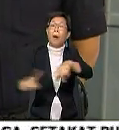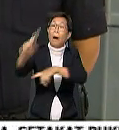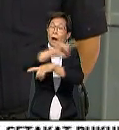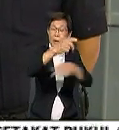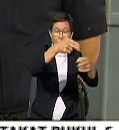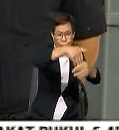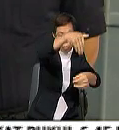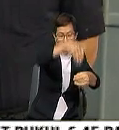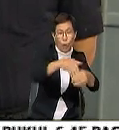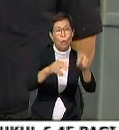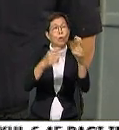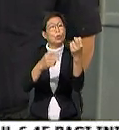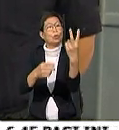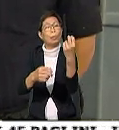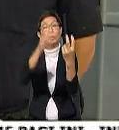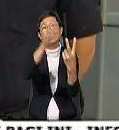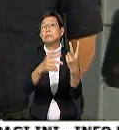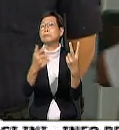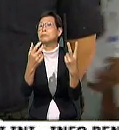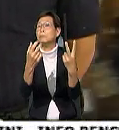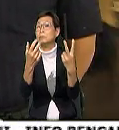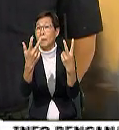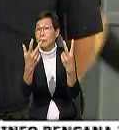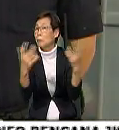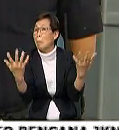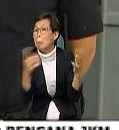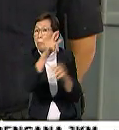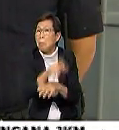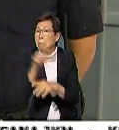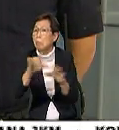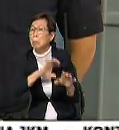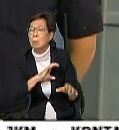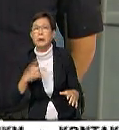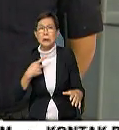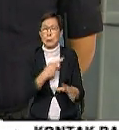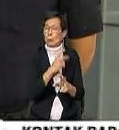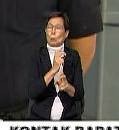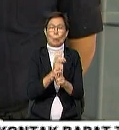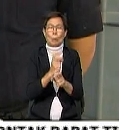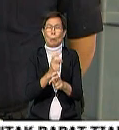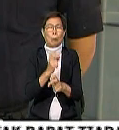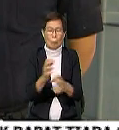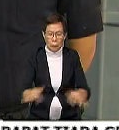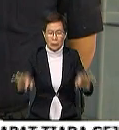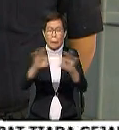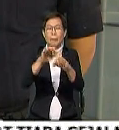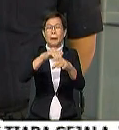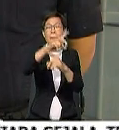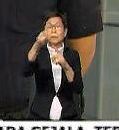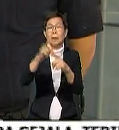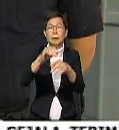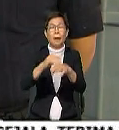untuk masa 12 Mac? Ya, kita akan cabaran yang penting yang tarikh tersebut lah pada